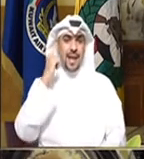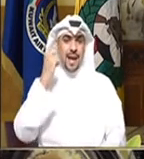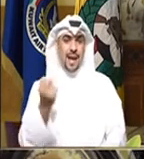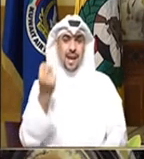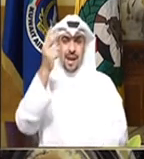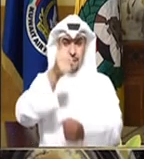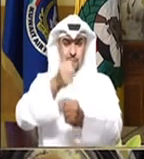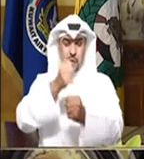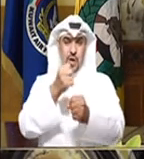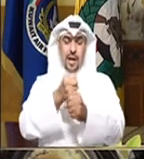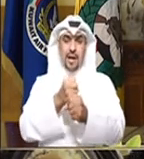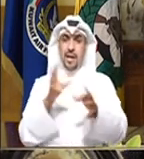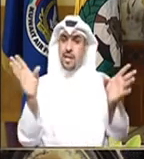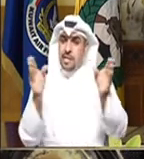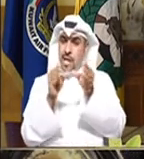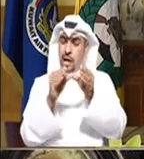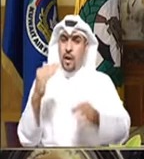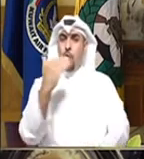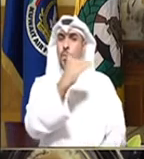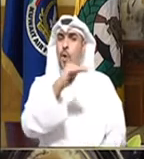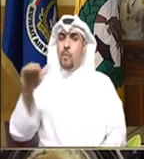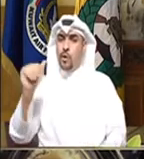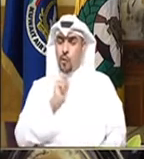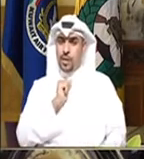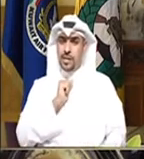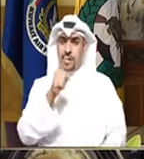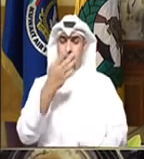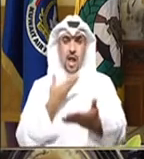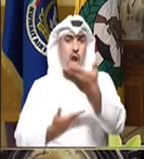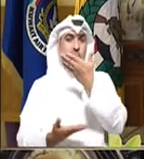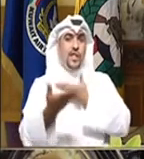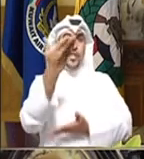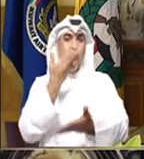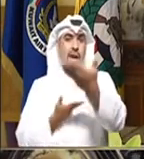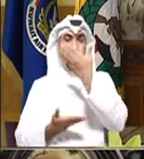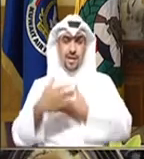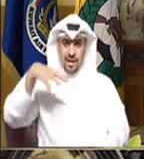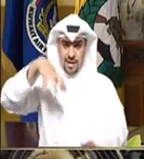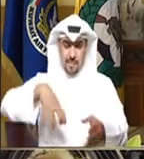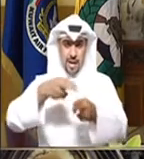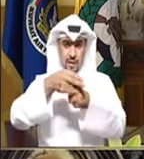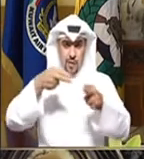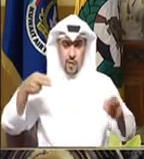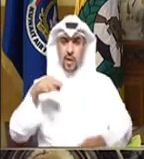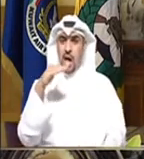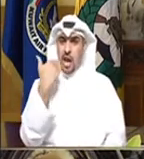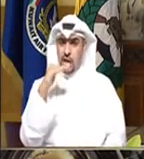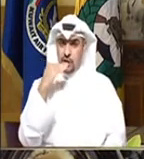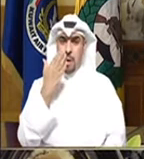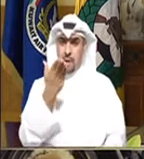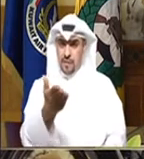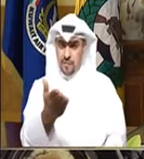الصغيرة والمتوسطة لممارسة الأعمال الحرة والمهنية